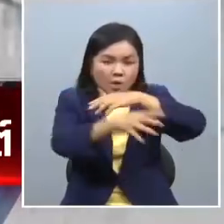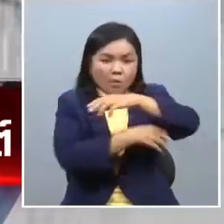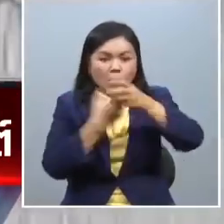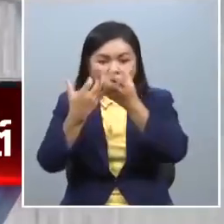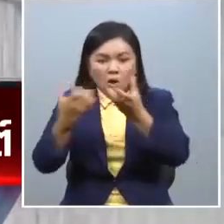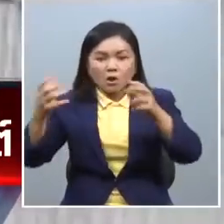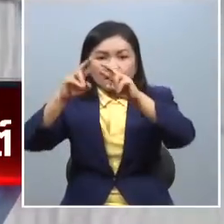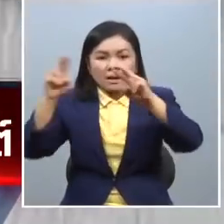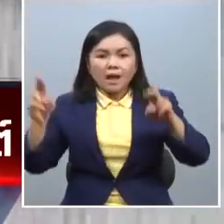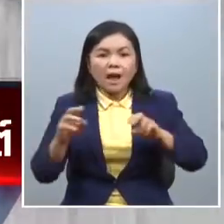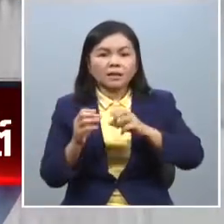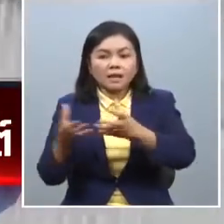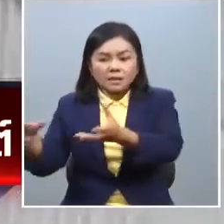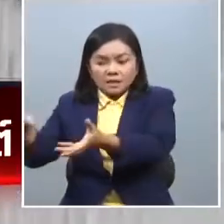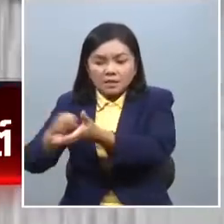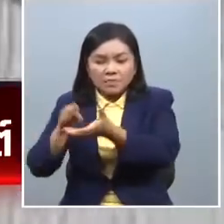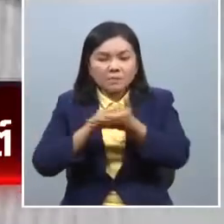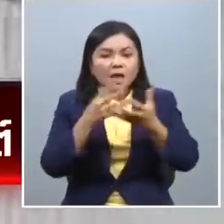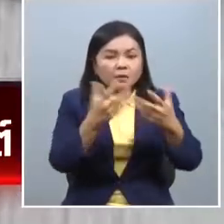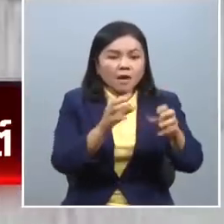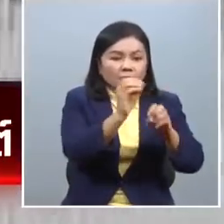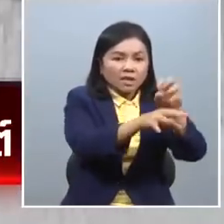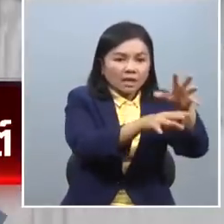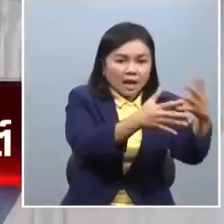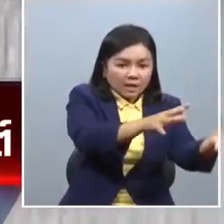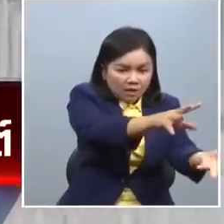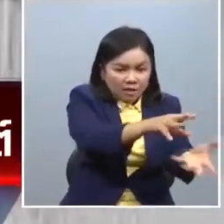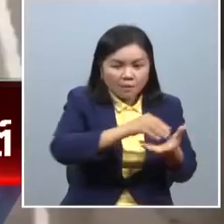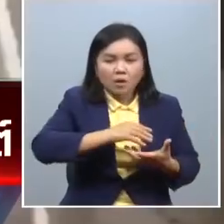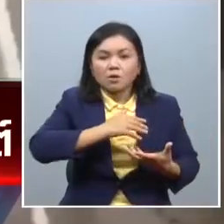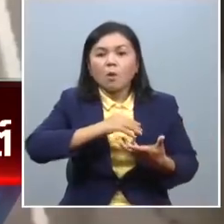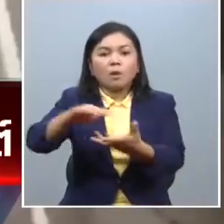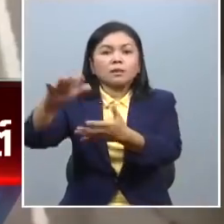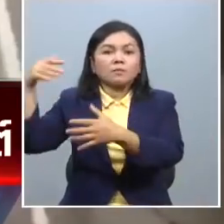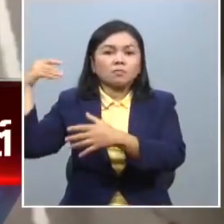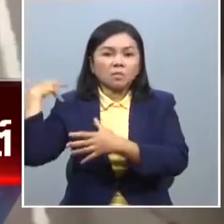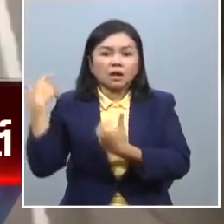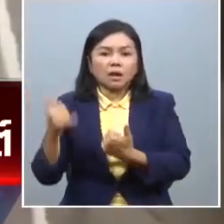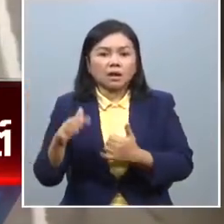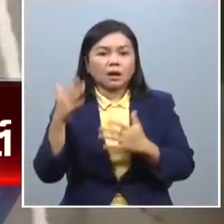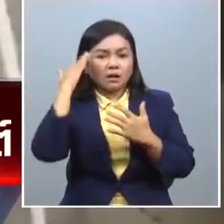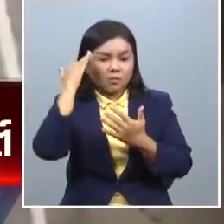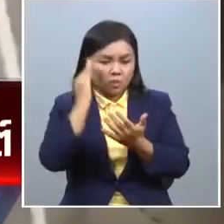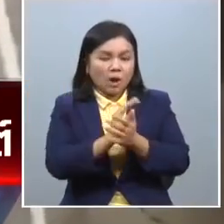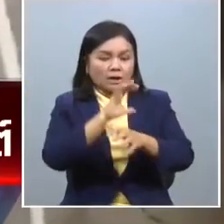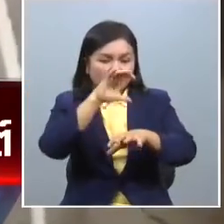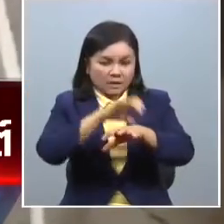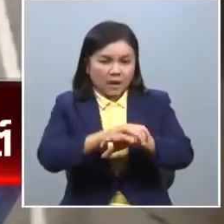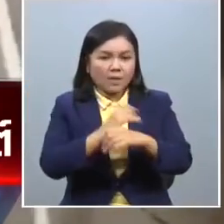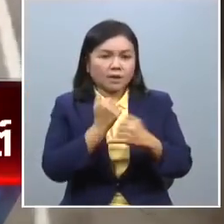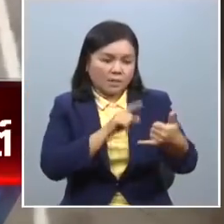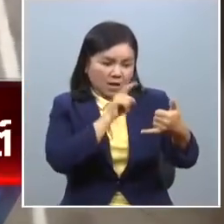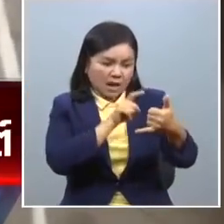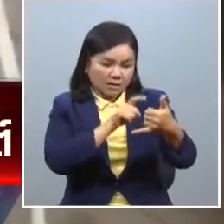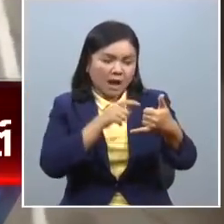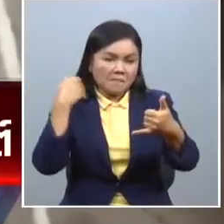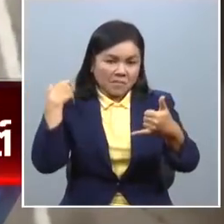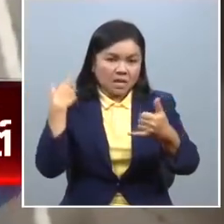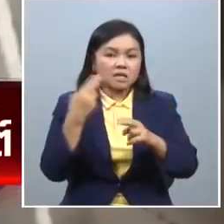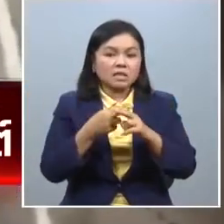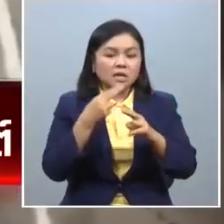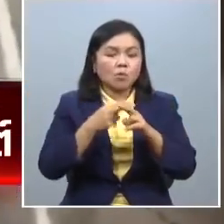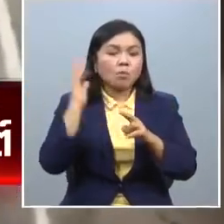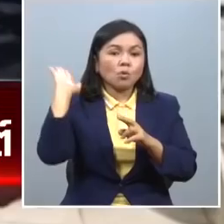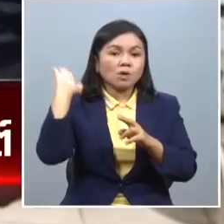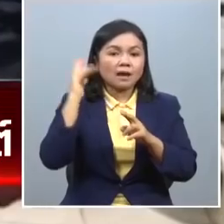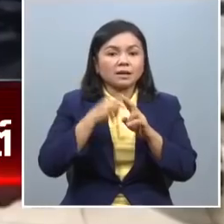นำมากองไว้ข้างถนนก่อนจะช่วยกันขนอะไหล่แต่งรถทั้งหมดไปเบื้องต้นตำรวจสภ.แม่แตงเข้าจับกลุ่มคนร้ายเพื่อมาสอบปากคำทราบชื่อคือนายจาร